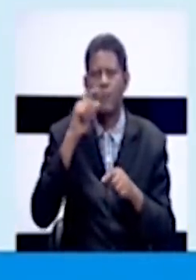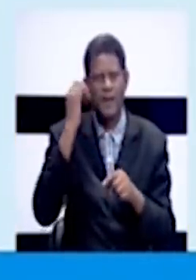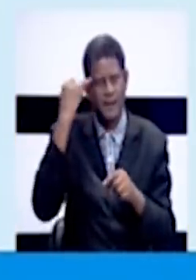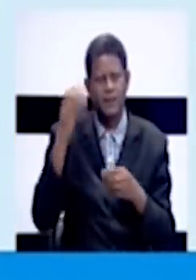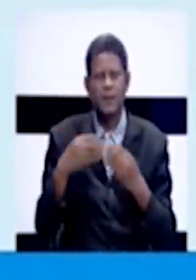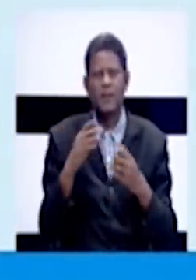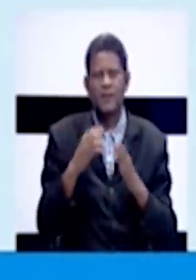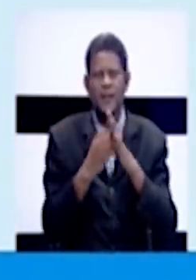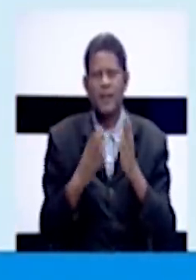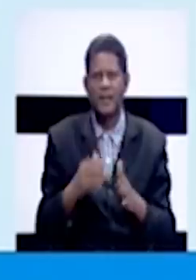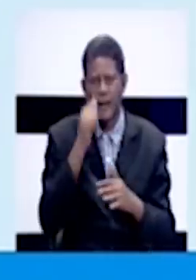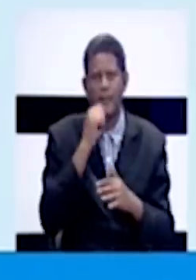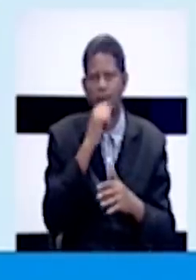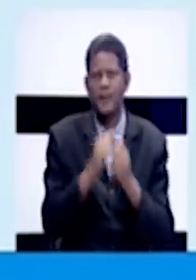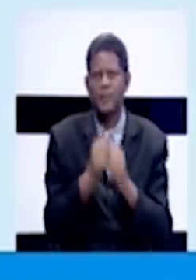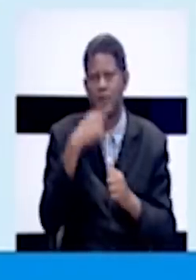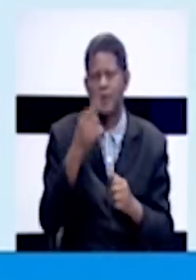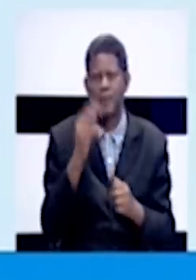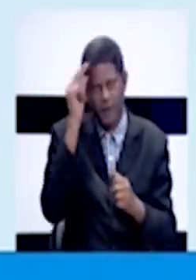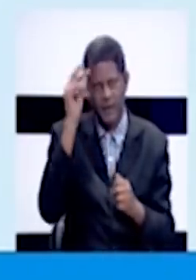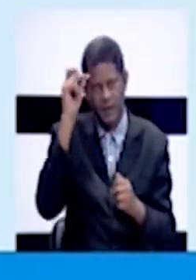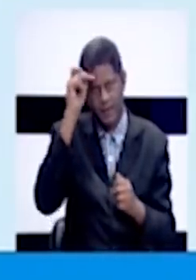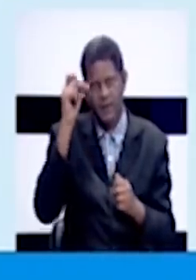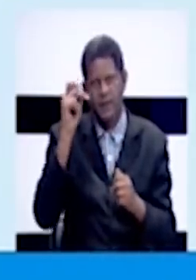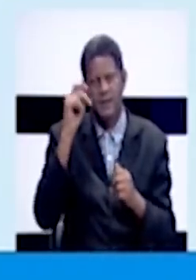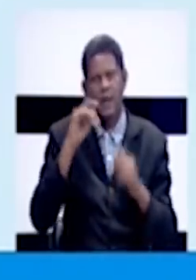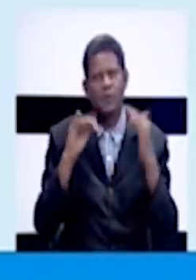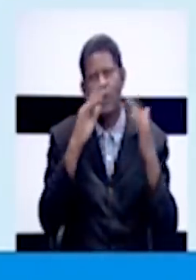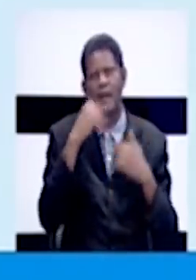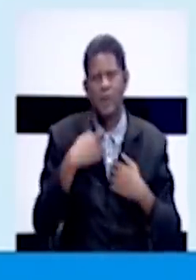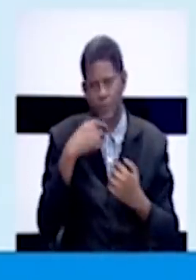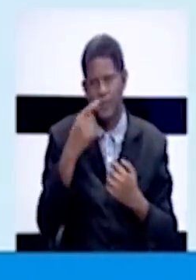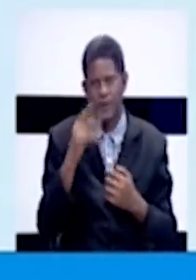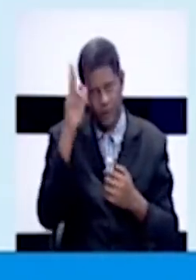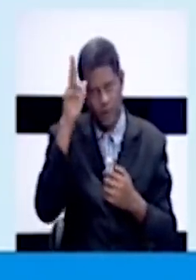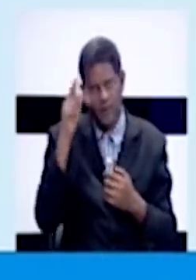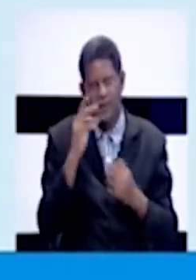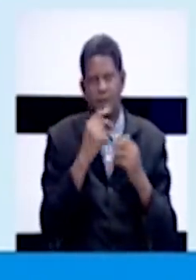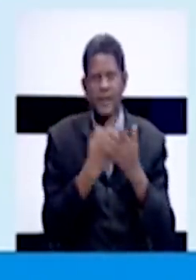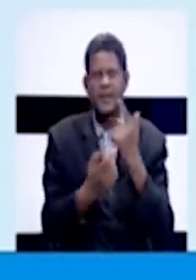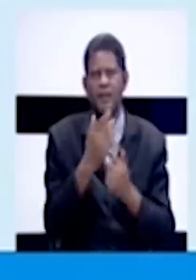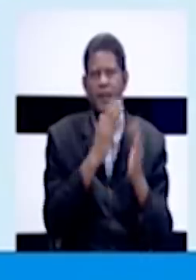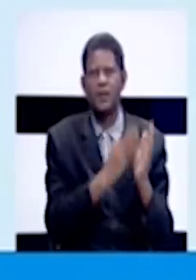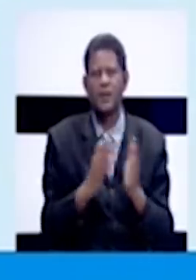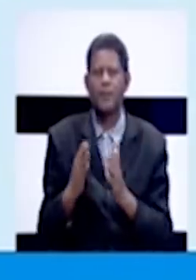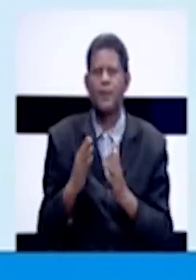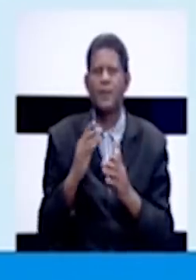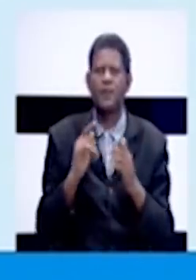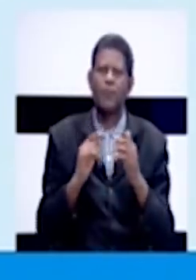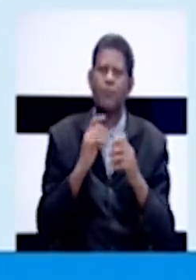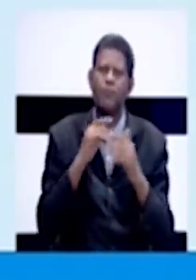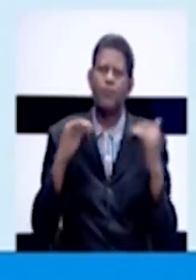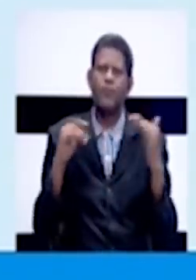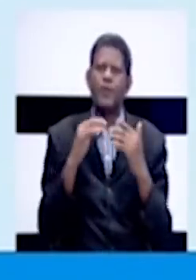ኣብዪ ኣሕመድ ተደሚሱ ኣብ ዝበሎ ጉዳይ ኣፅዋር ባጫ ደበለ ኣፅዋር ኣለዎም እንትብል ሬድዋን ሕሴን ድማ ንዘተቕርባት እንኸውን ኣፅዋሮም እንትረኪቦም ጥራሕ